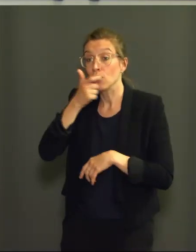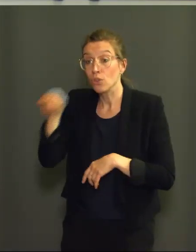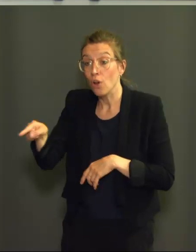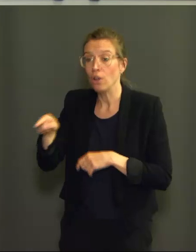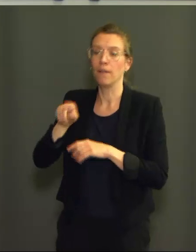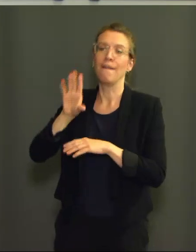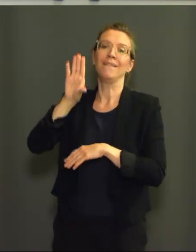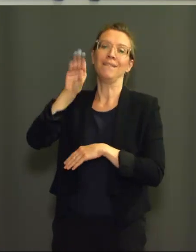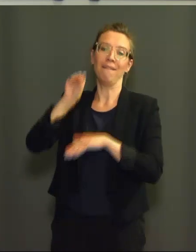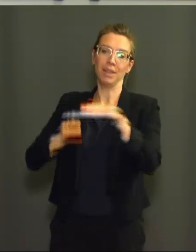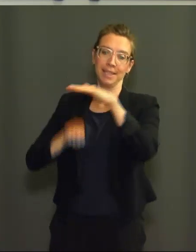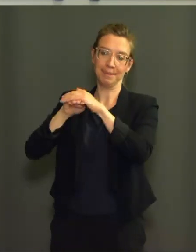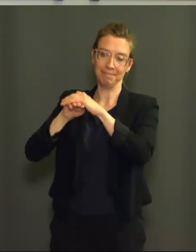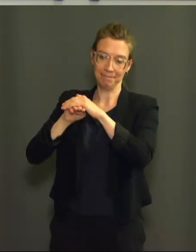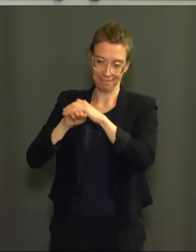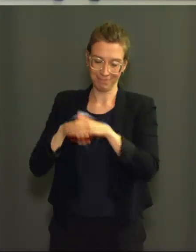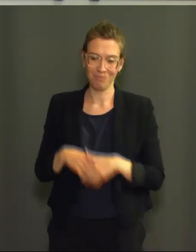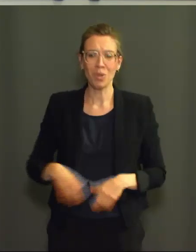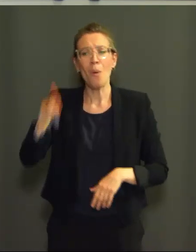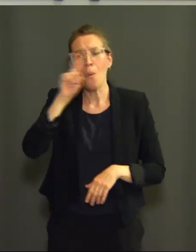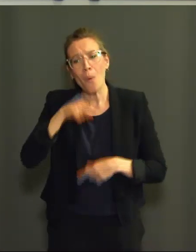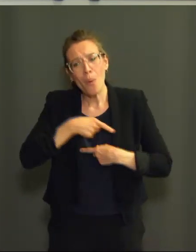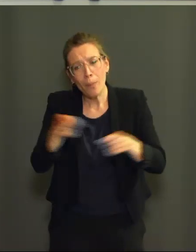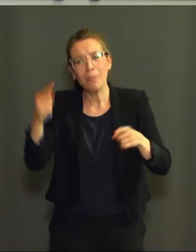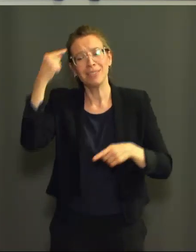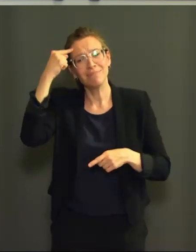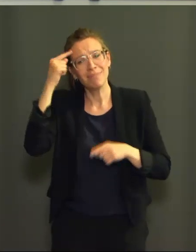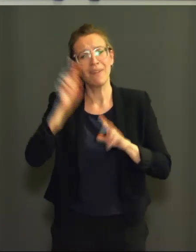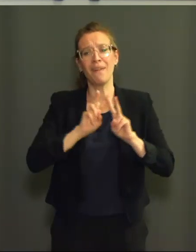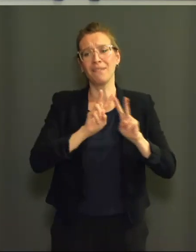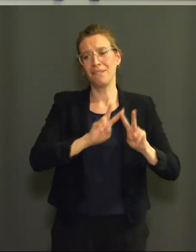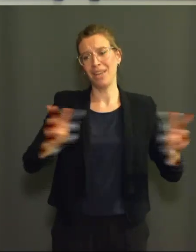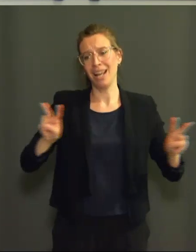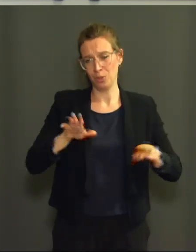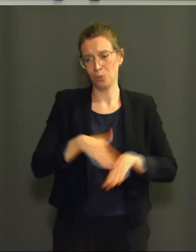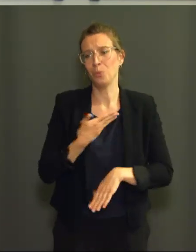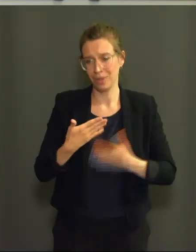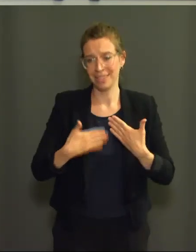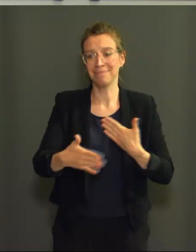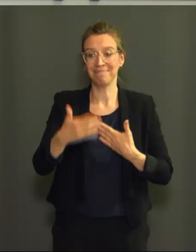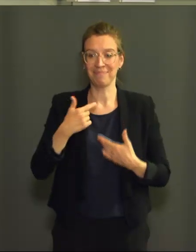heel veel succes en we wensen ieder van jullie een prettig en fijn weekend. Dank u wel.